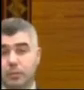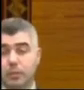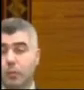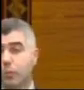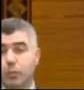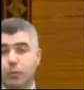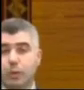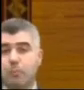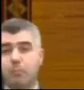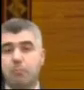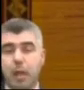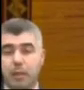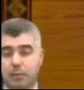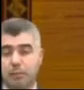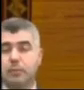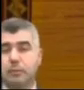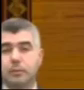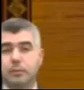كبرى.